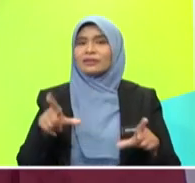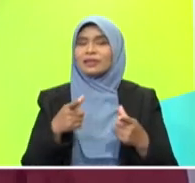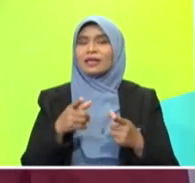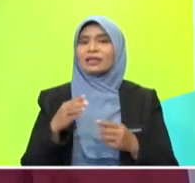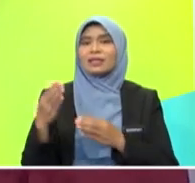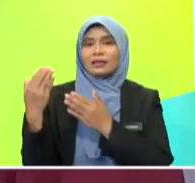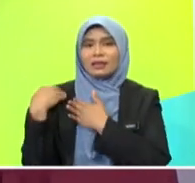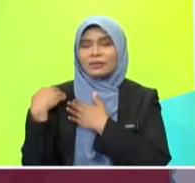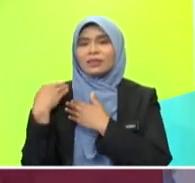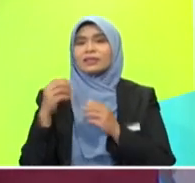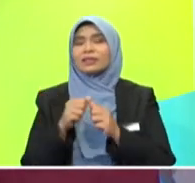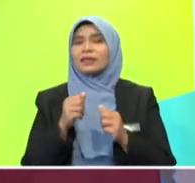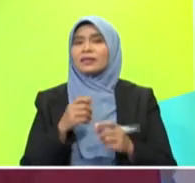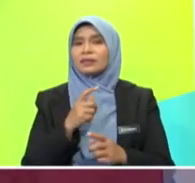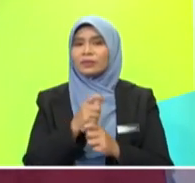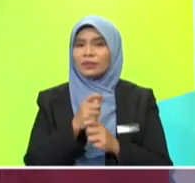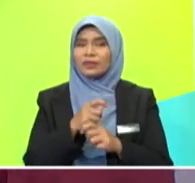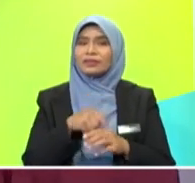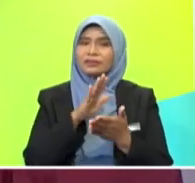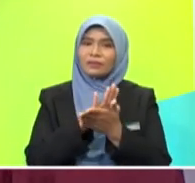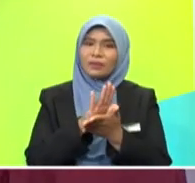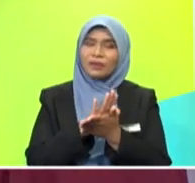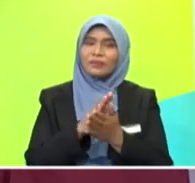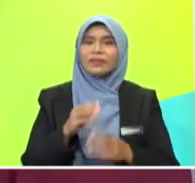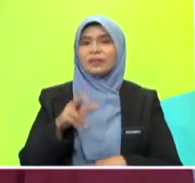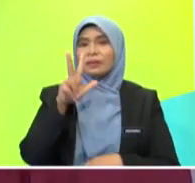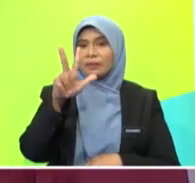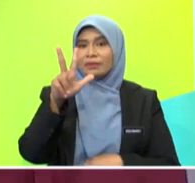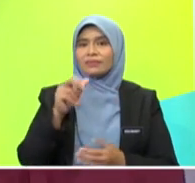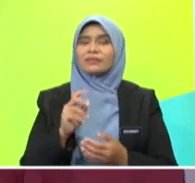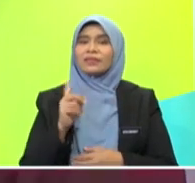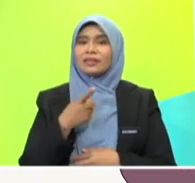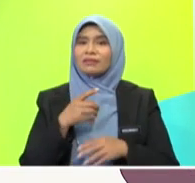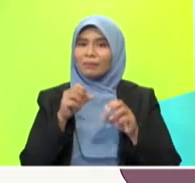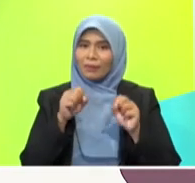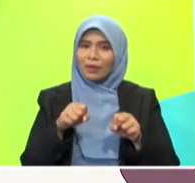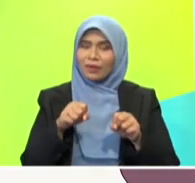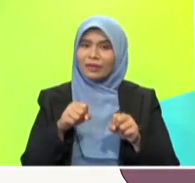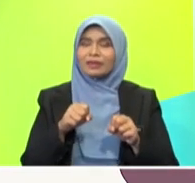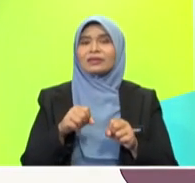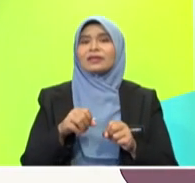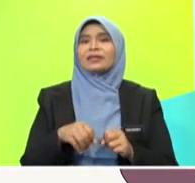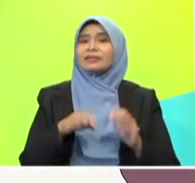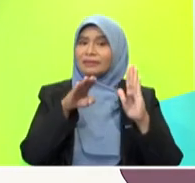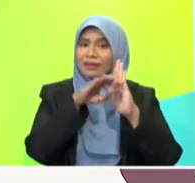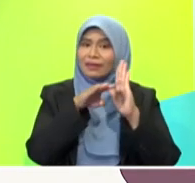mengikuti peranan dan tugas di sekolah dan ketiga kita boleh menerapkan